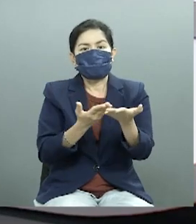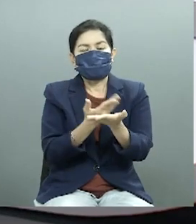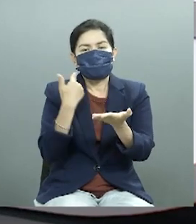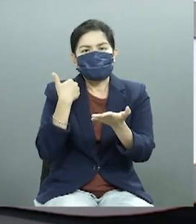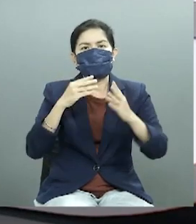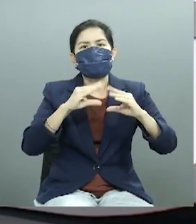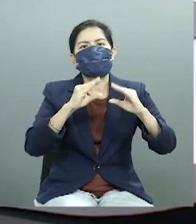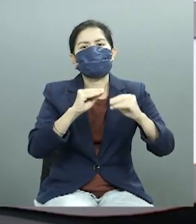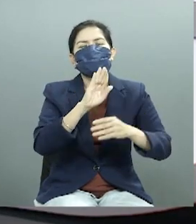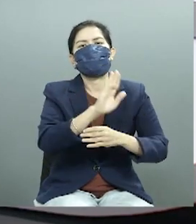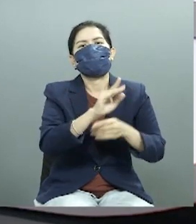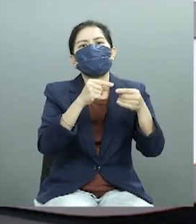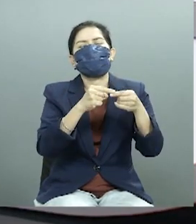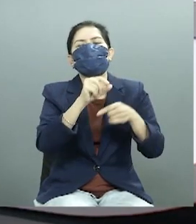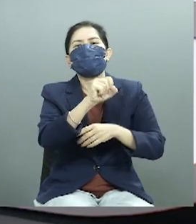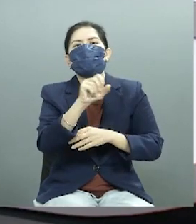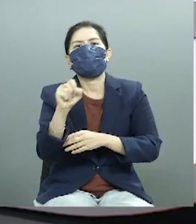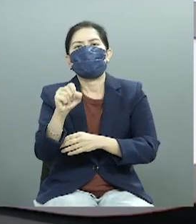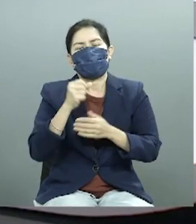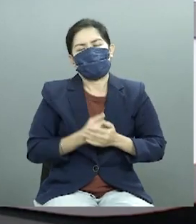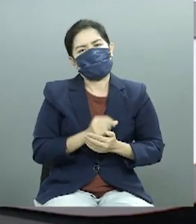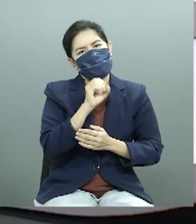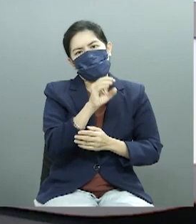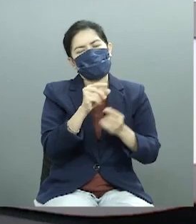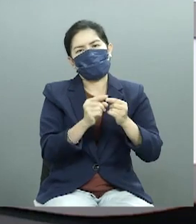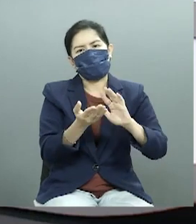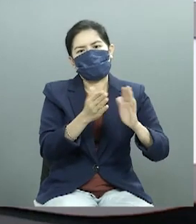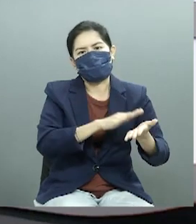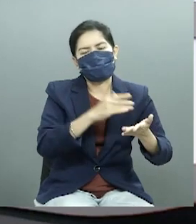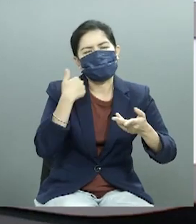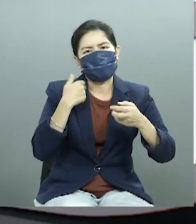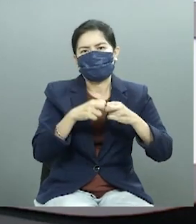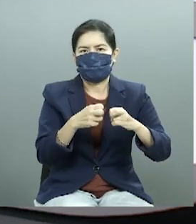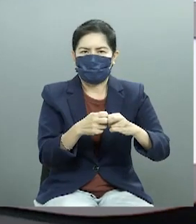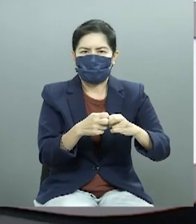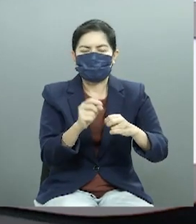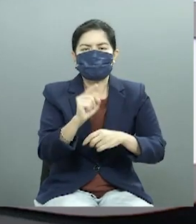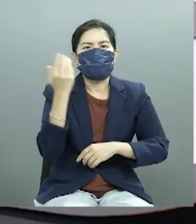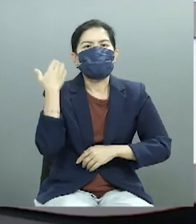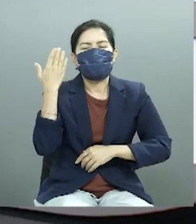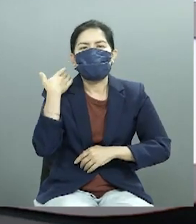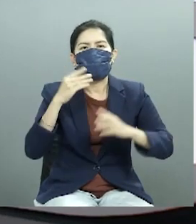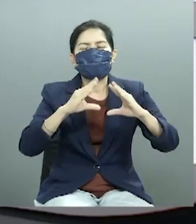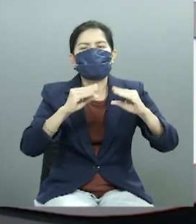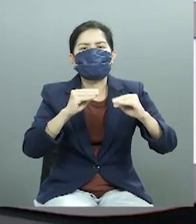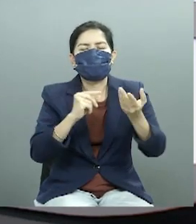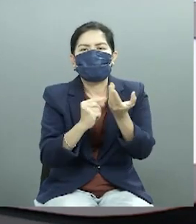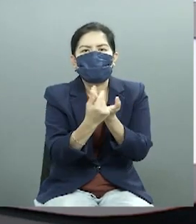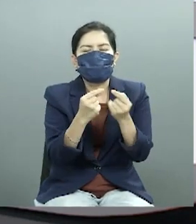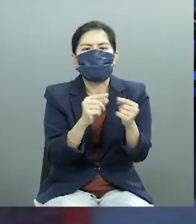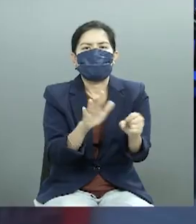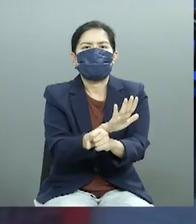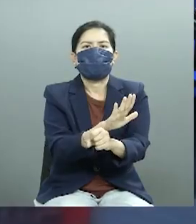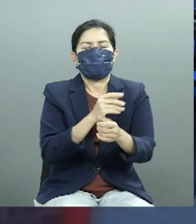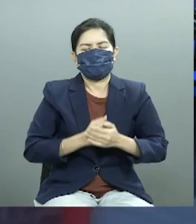ที่ประชุมสภาผู้แทนราษฎรสมฉายาสภาอับปางนะคุณอุรชัยเม ื่อ วานนี้สภาล่มอีกแล้ว ล่มอีกแล้วนะ จ